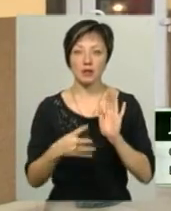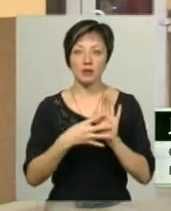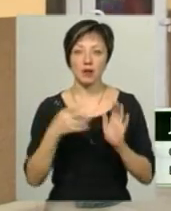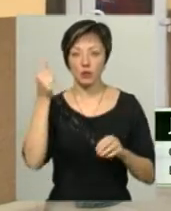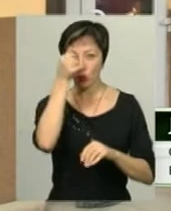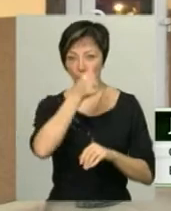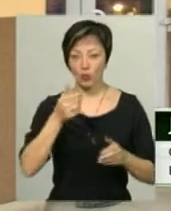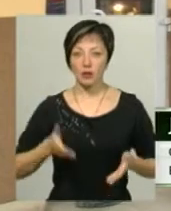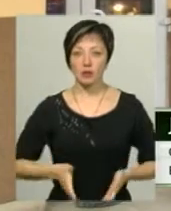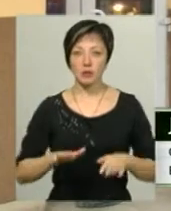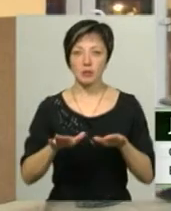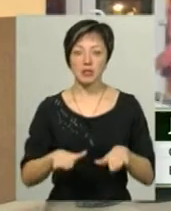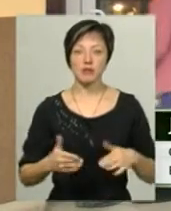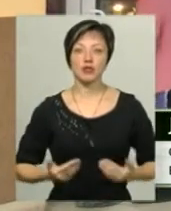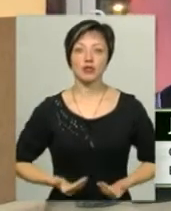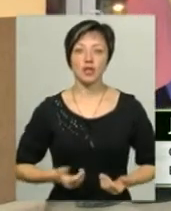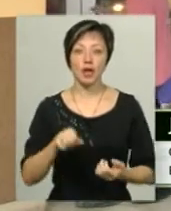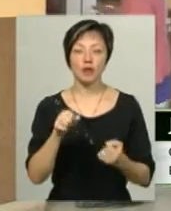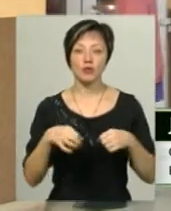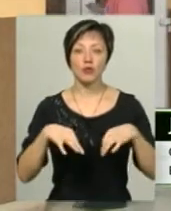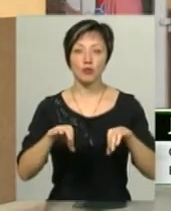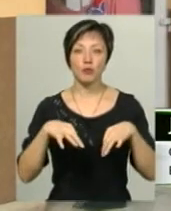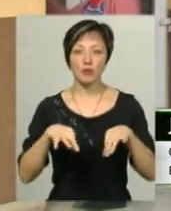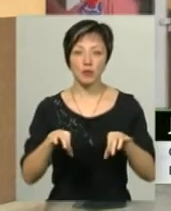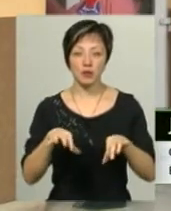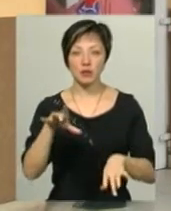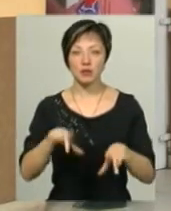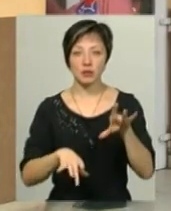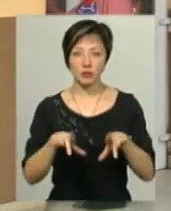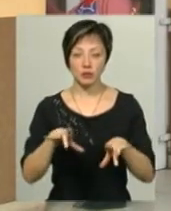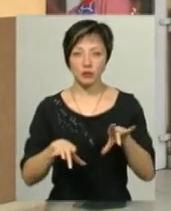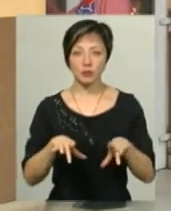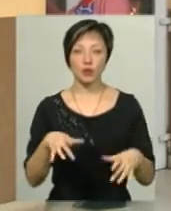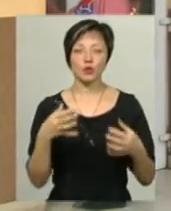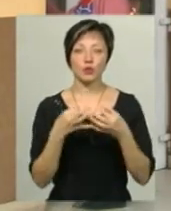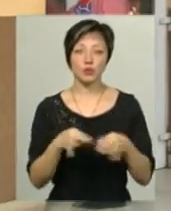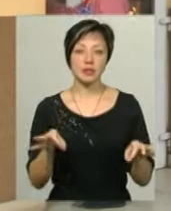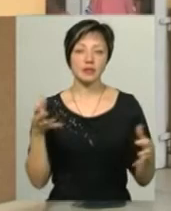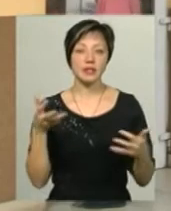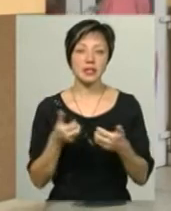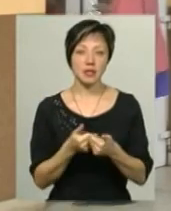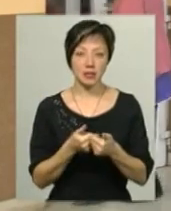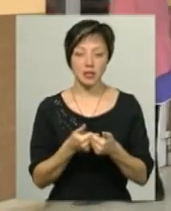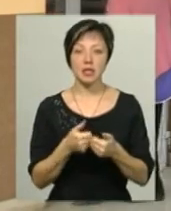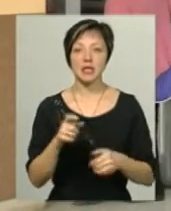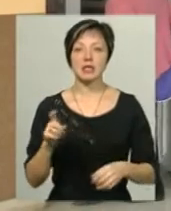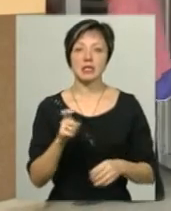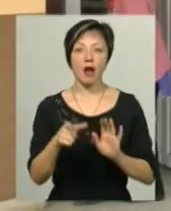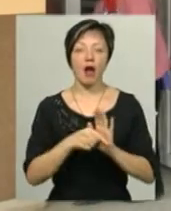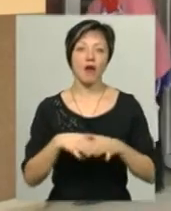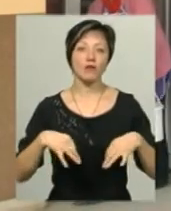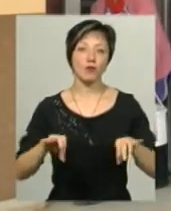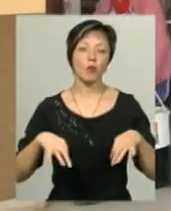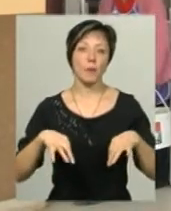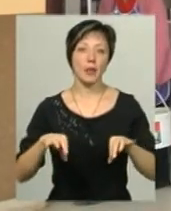1979 року народження, місцевий житель, керуючи автомобілем Range Rover Sport, допустив зіткнення з